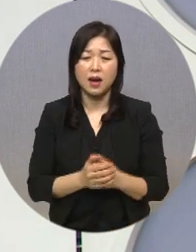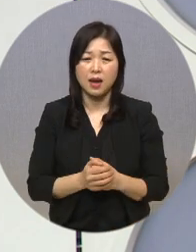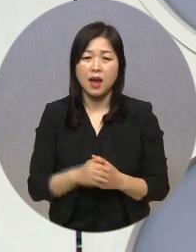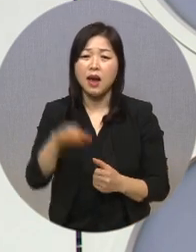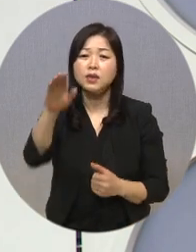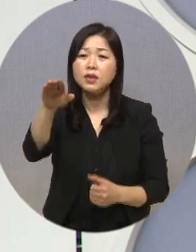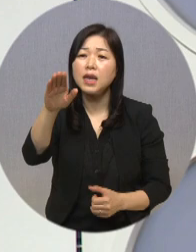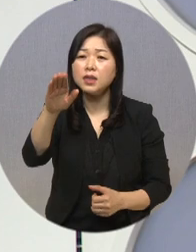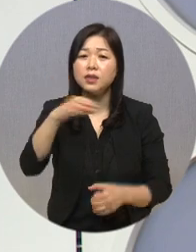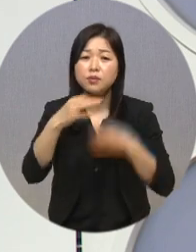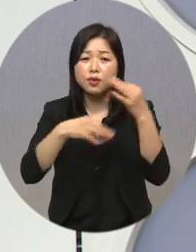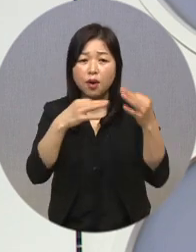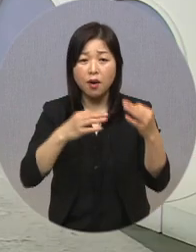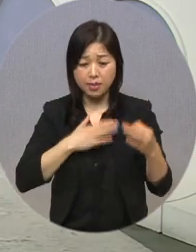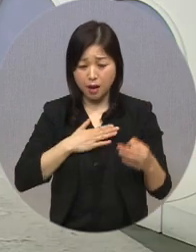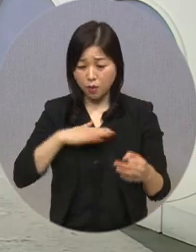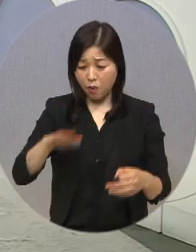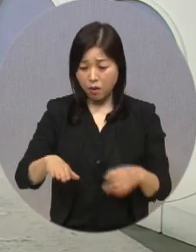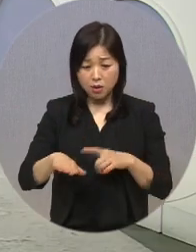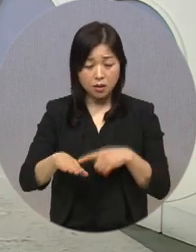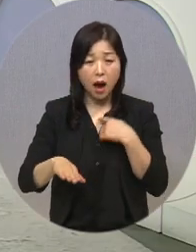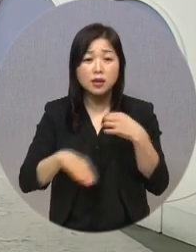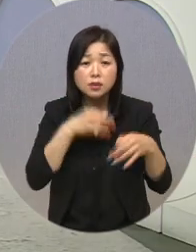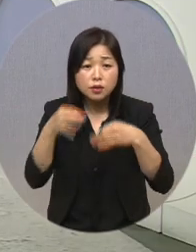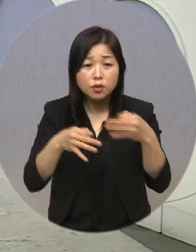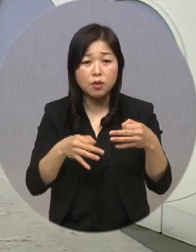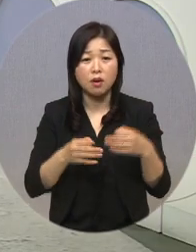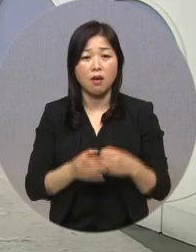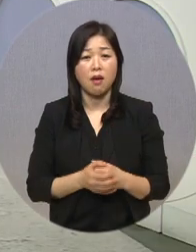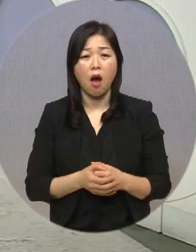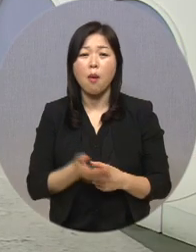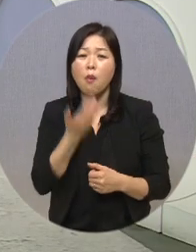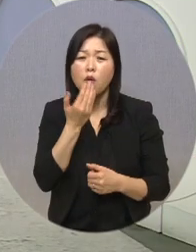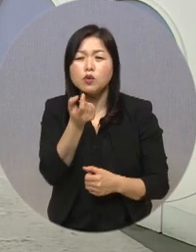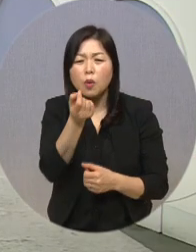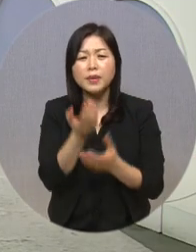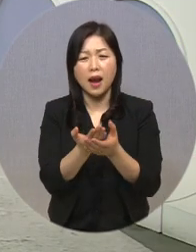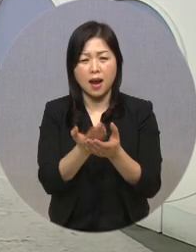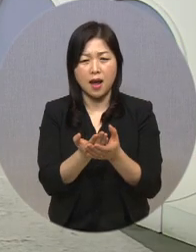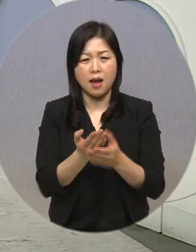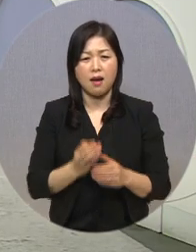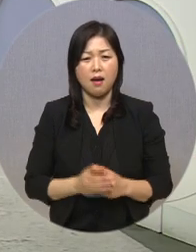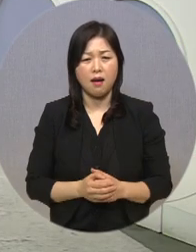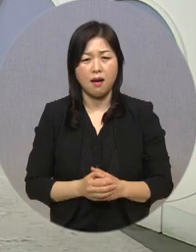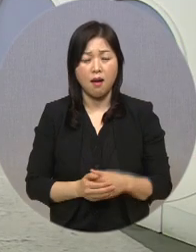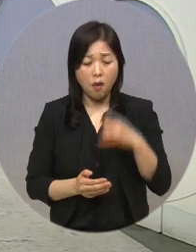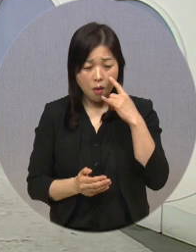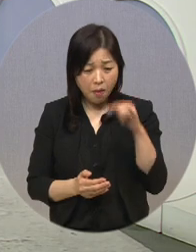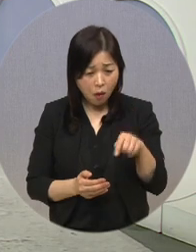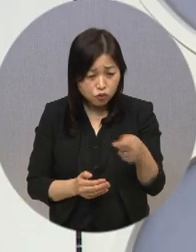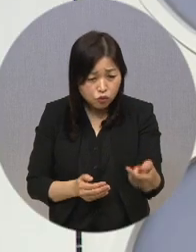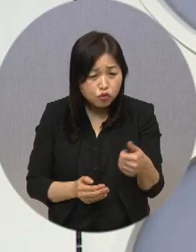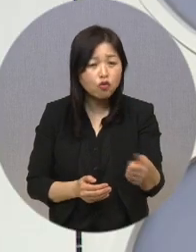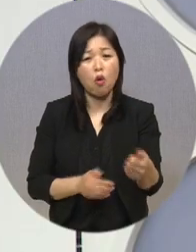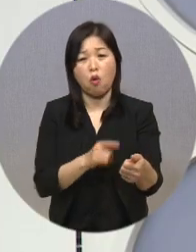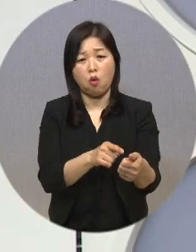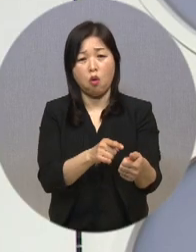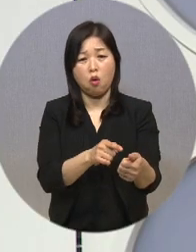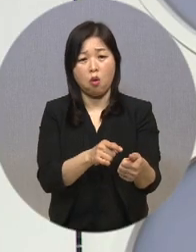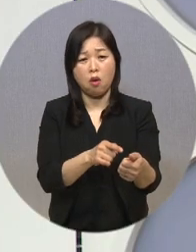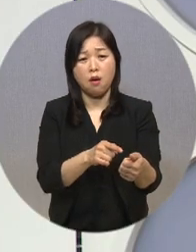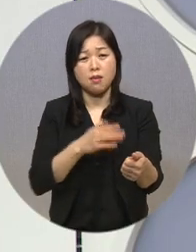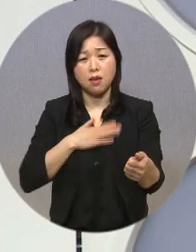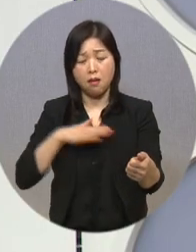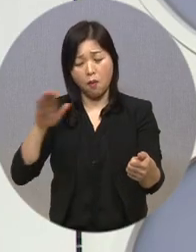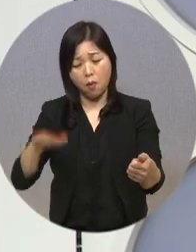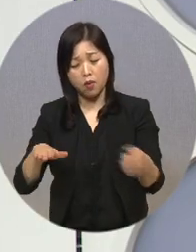아저씨 아저씨 불러요. 나도 조그만데 그랬더니 왜 그러냐 먹을 것 조금만 달라고 보니까 엄마는 죽어 있어 옆에. 아무리 내가